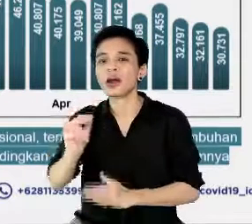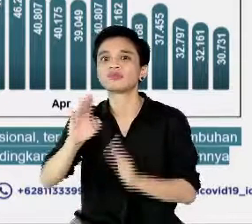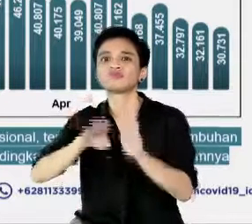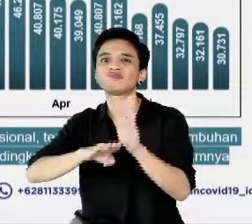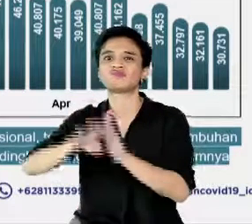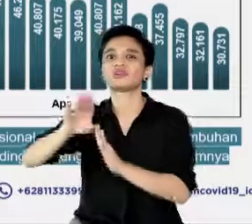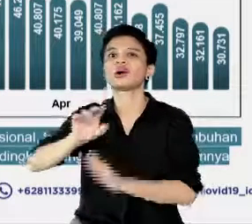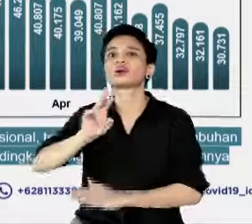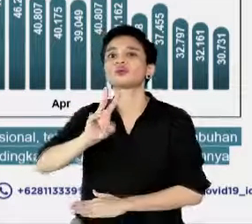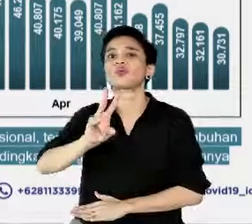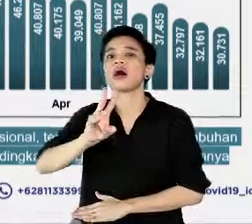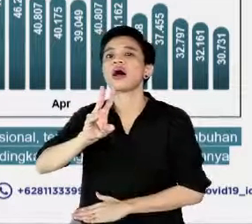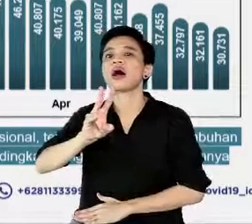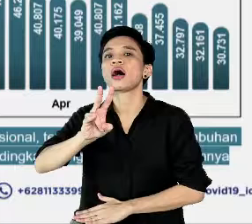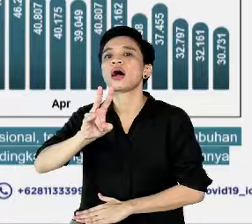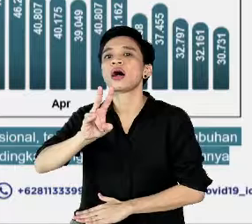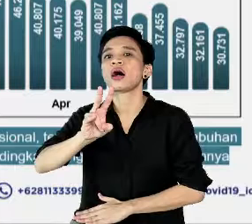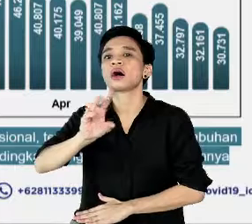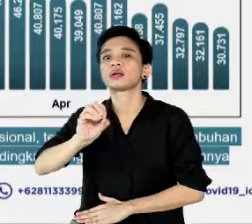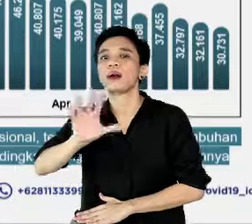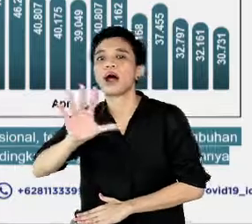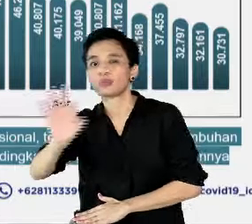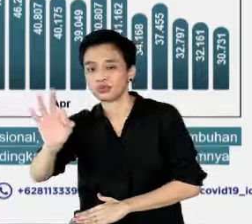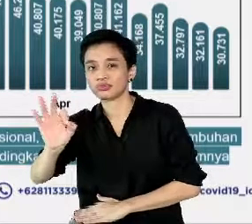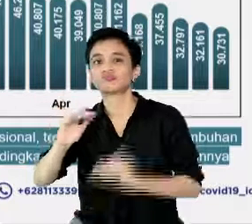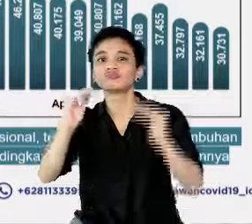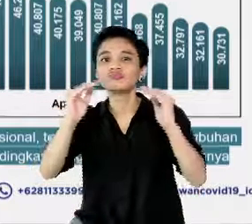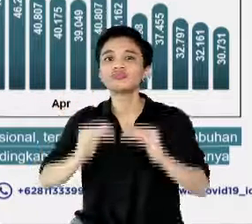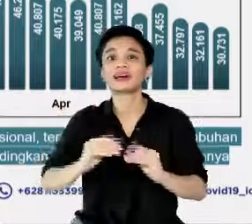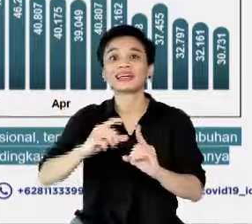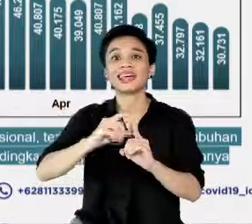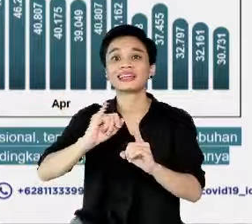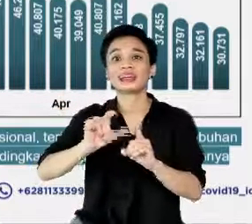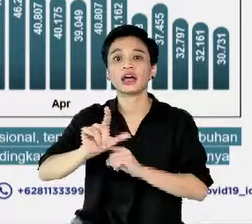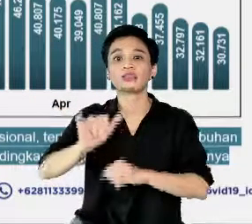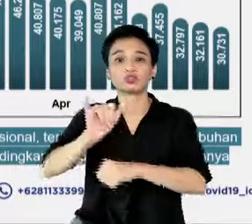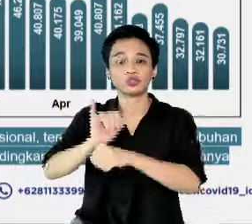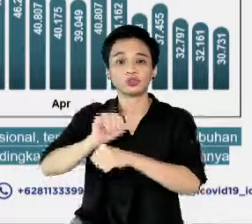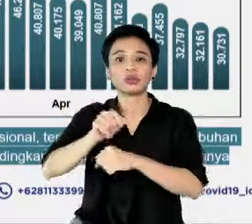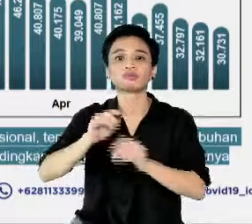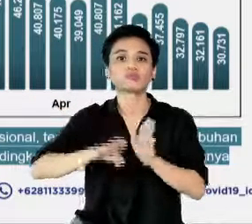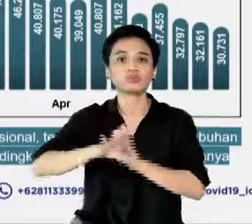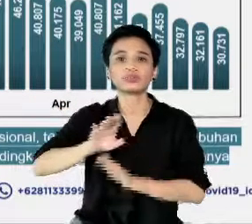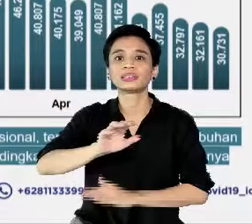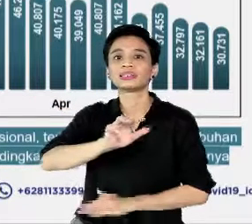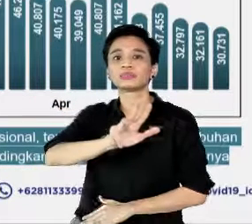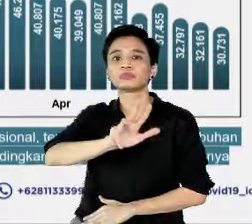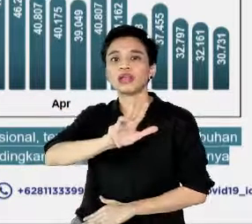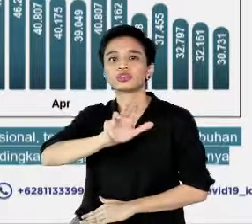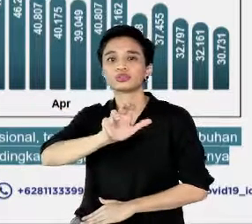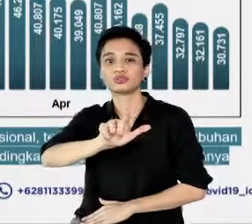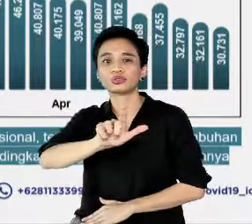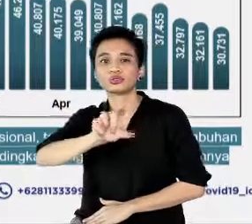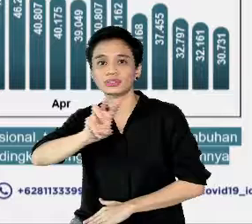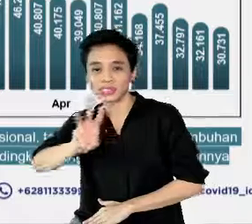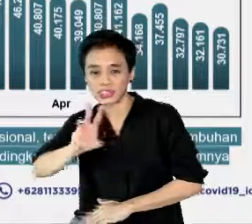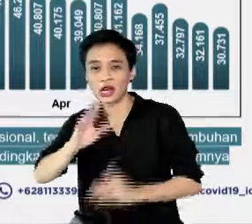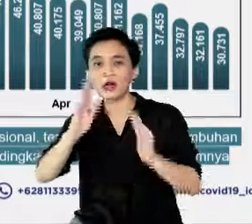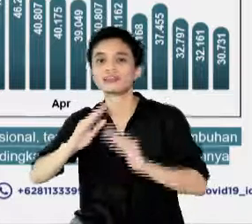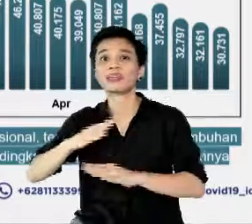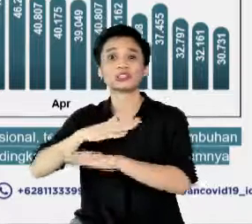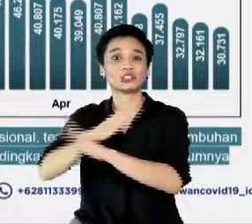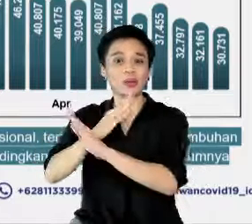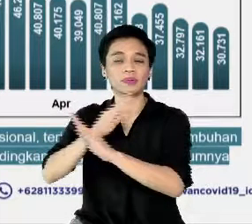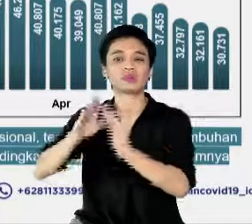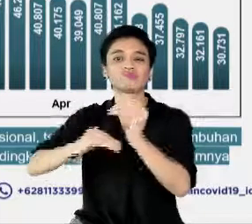naik 2050 kasus Daerah Istimewa Yogyakarta naik 973 kasus dan